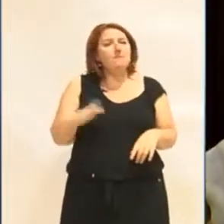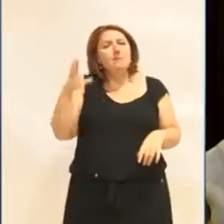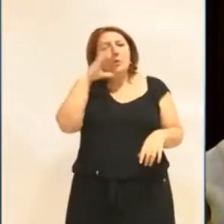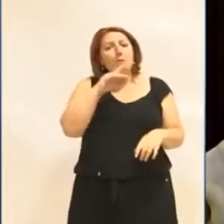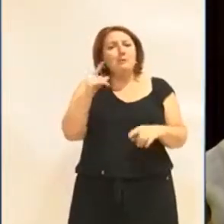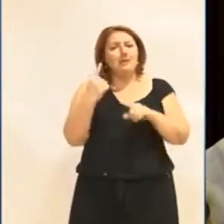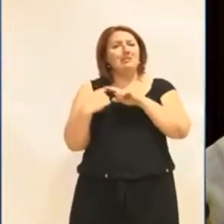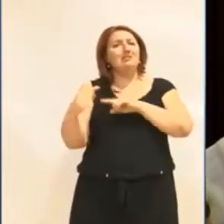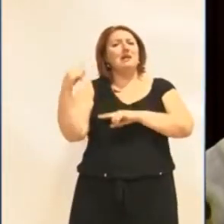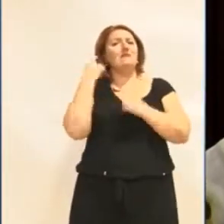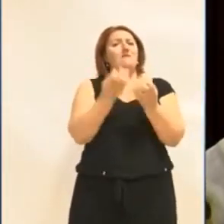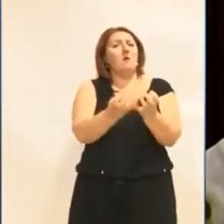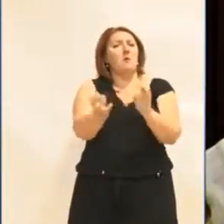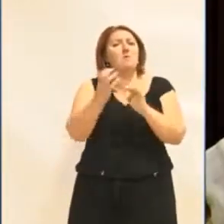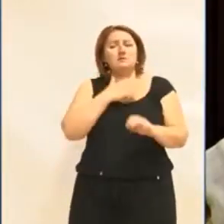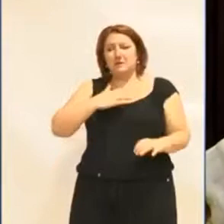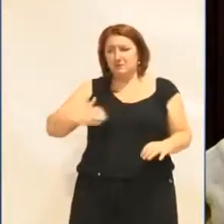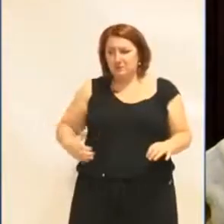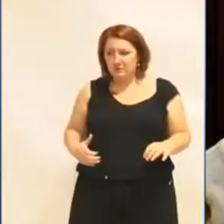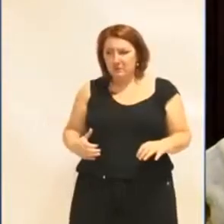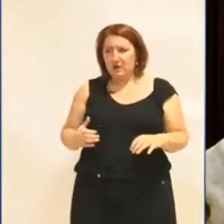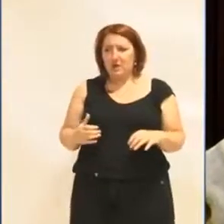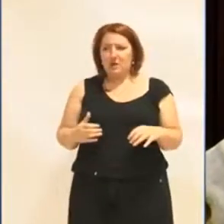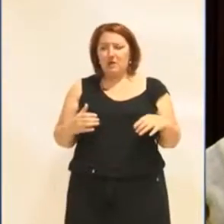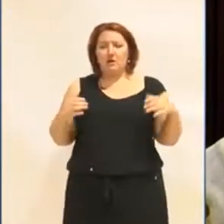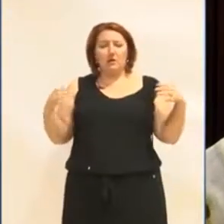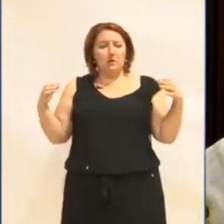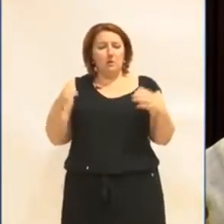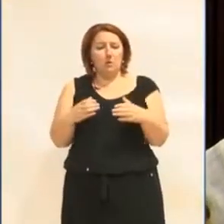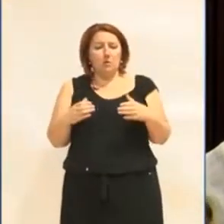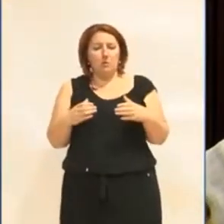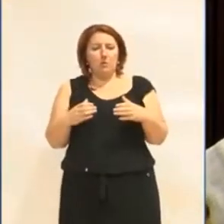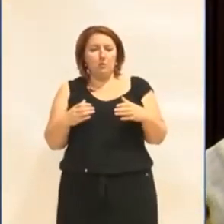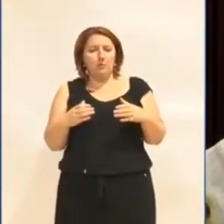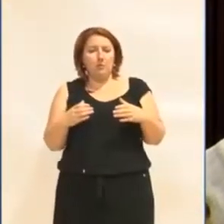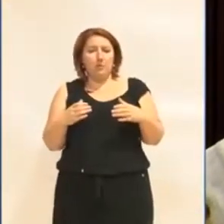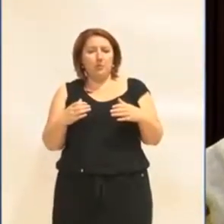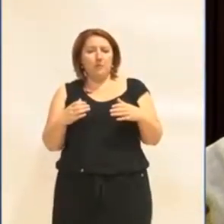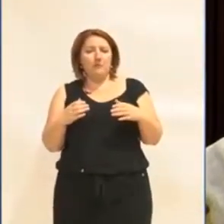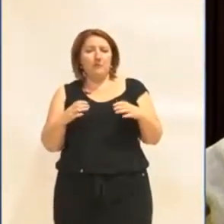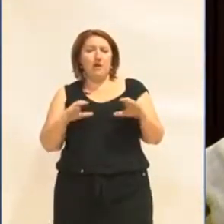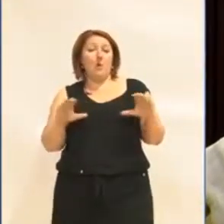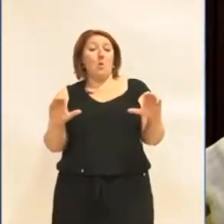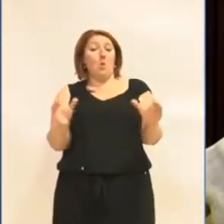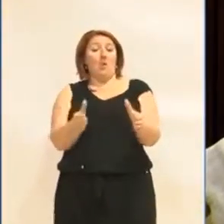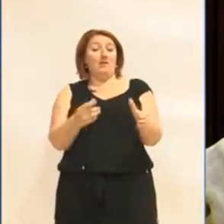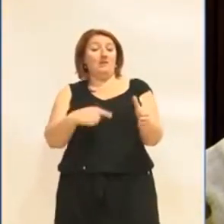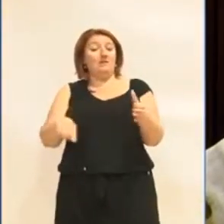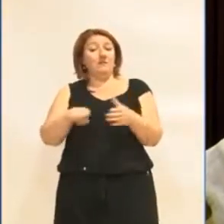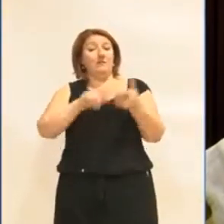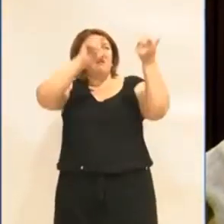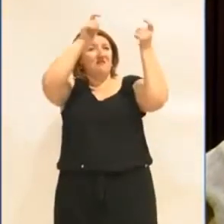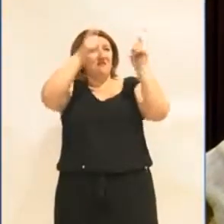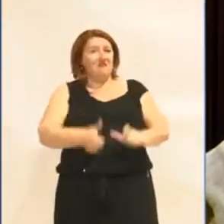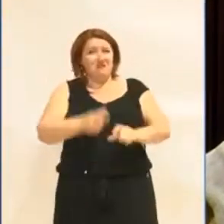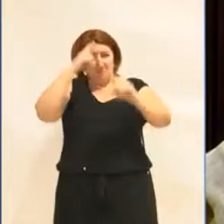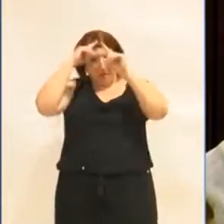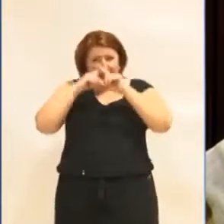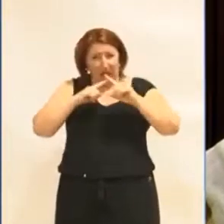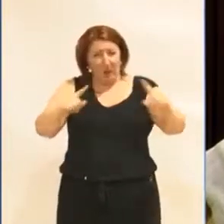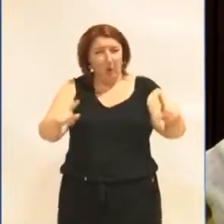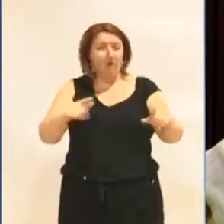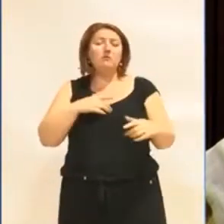conseil municipal, nous avons eu un débat avec le groupe, le collectif qui soutient, qui s'oppose à la démolition, et qu'à